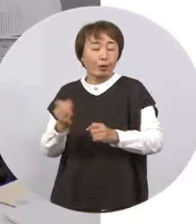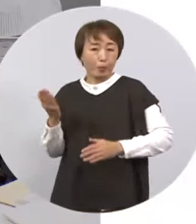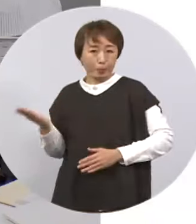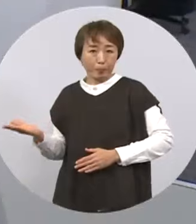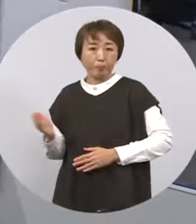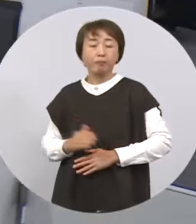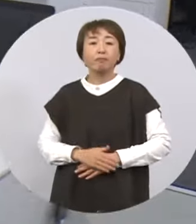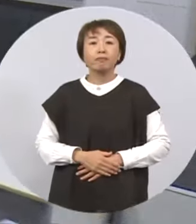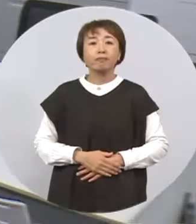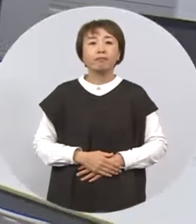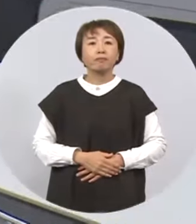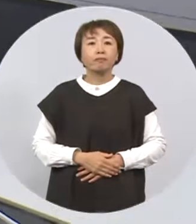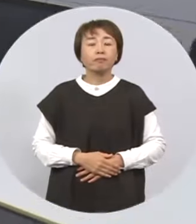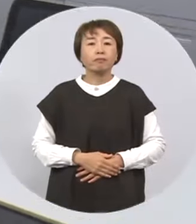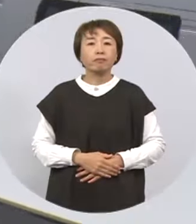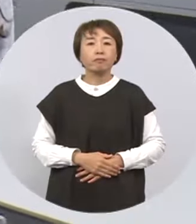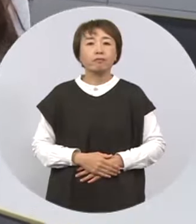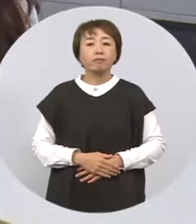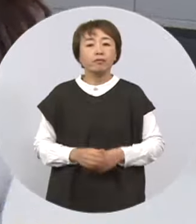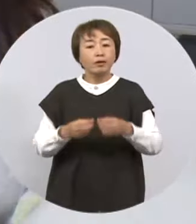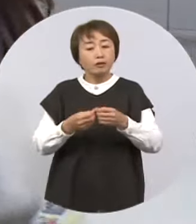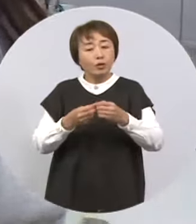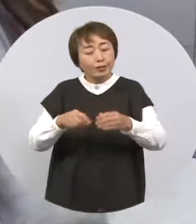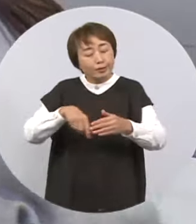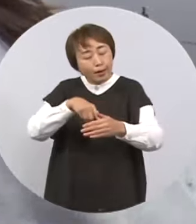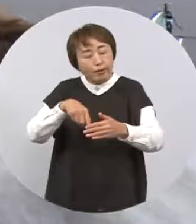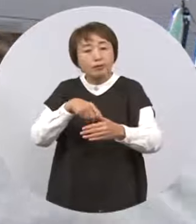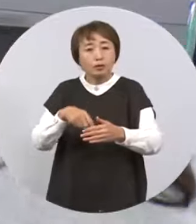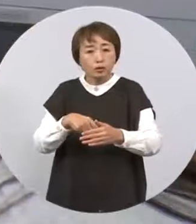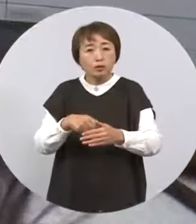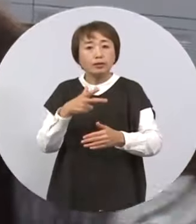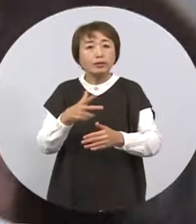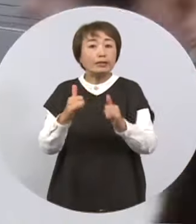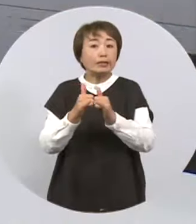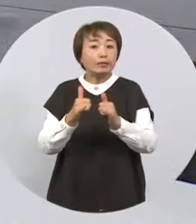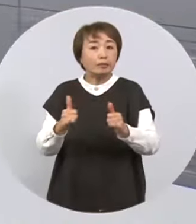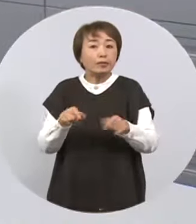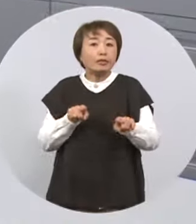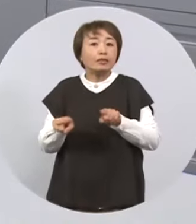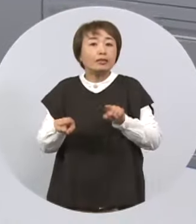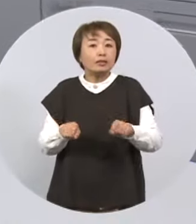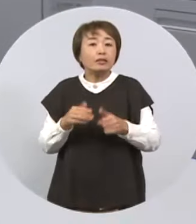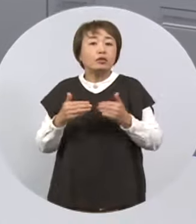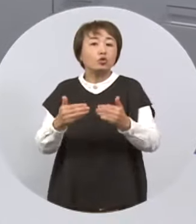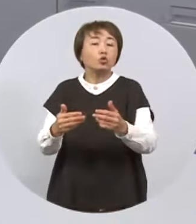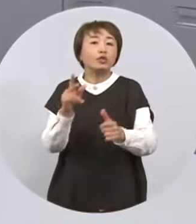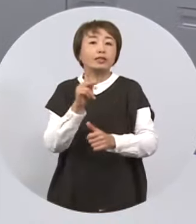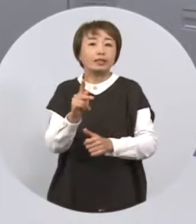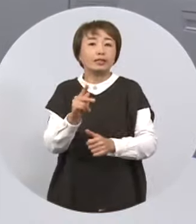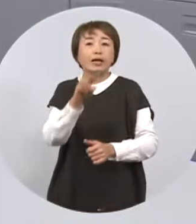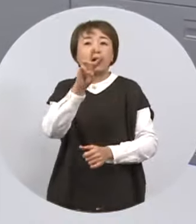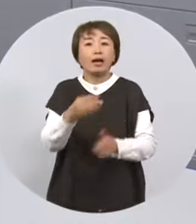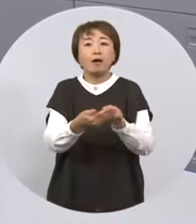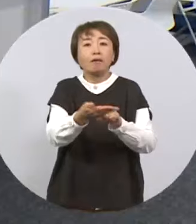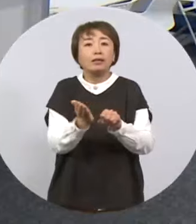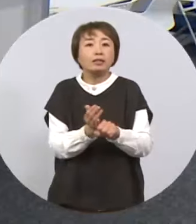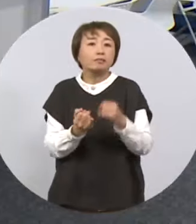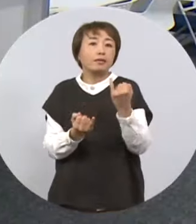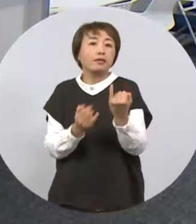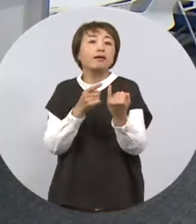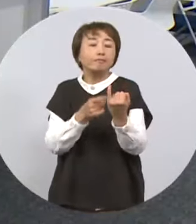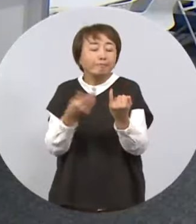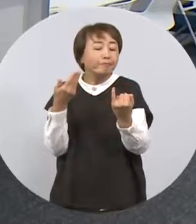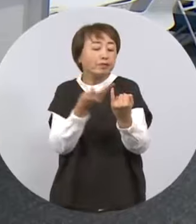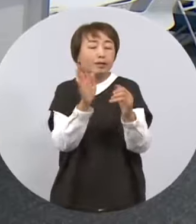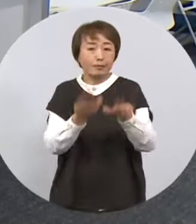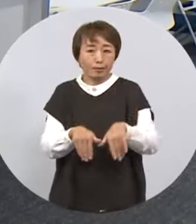。詳しいお話を市民自治推進課の川島さんに聞きました。 まず